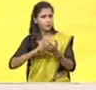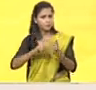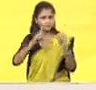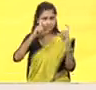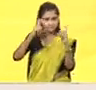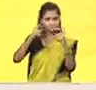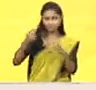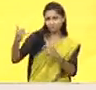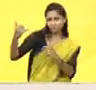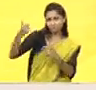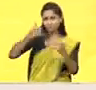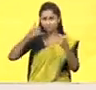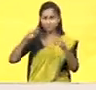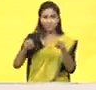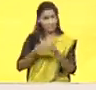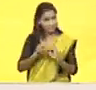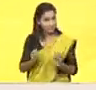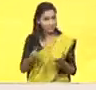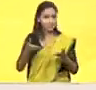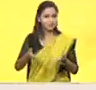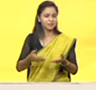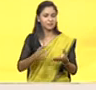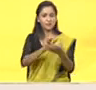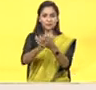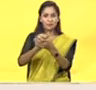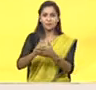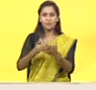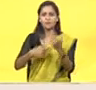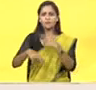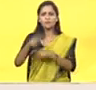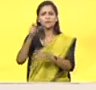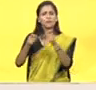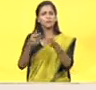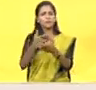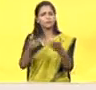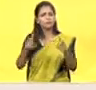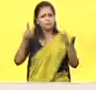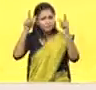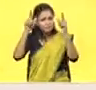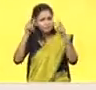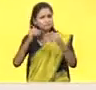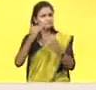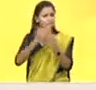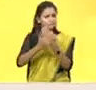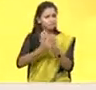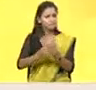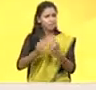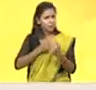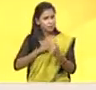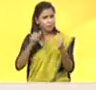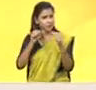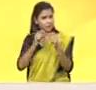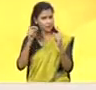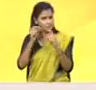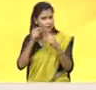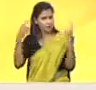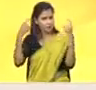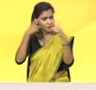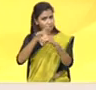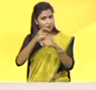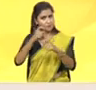भी देते हैं। साथियों, पशुओं के प्रति प्रेम में हमारे अरुणाचल प्रदेश के युवा